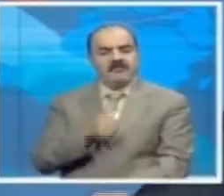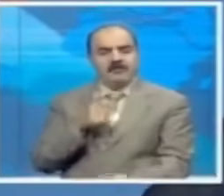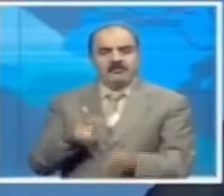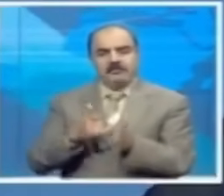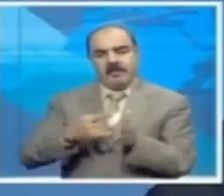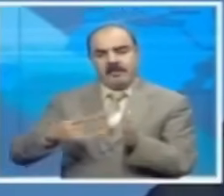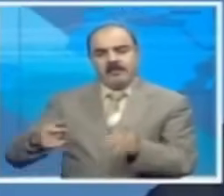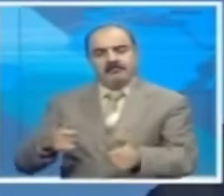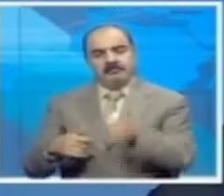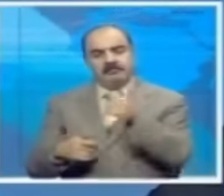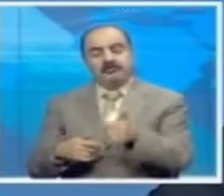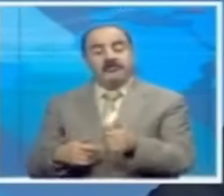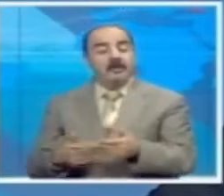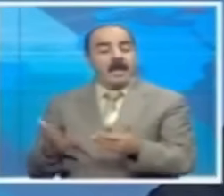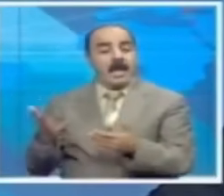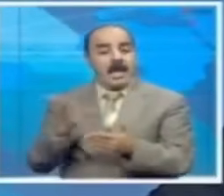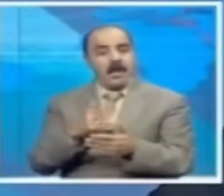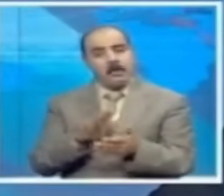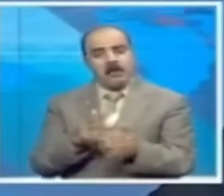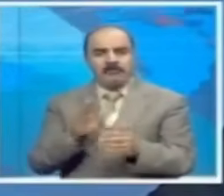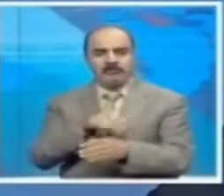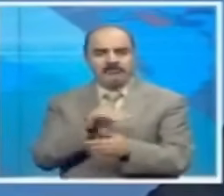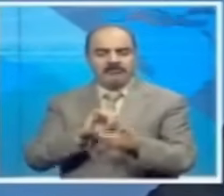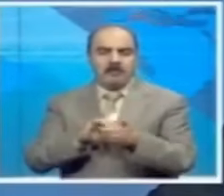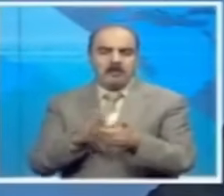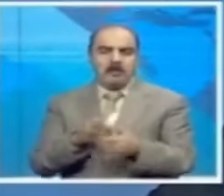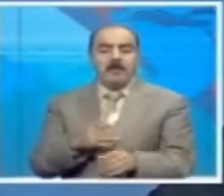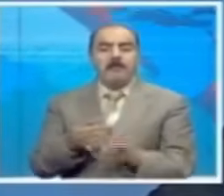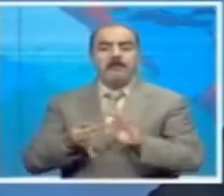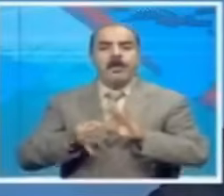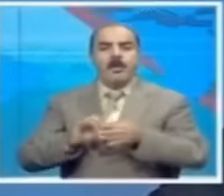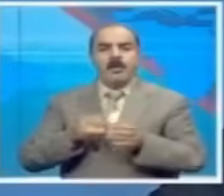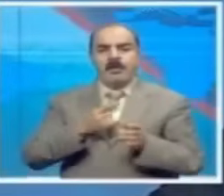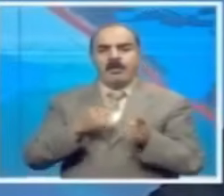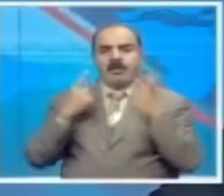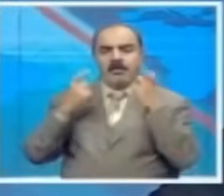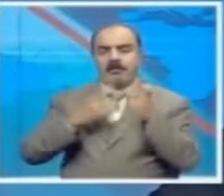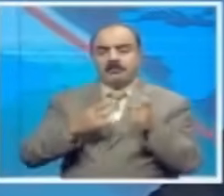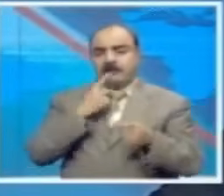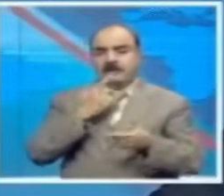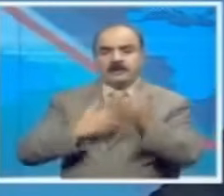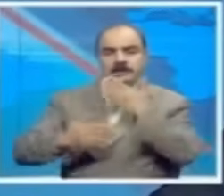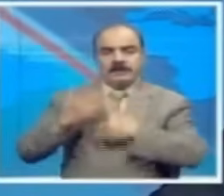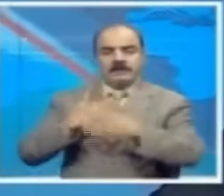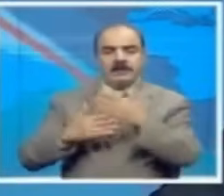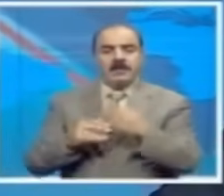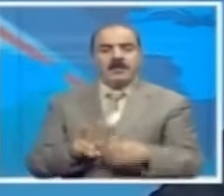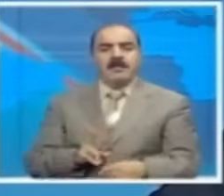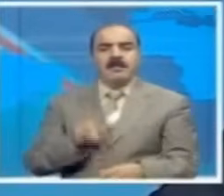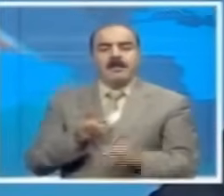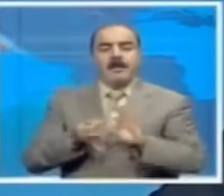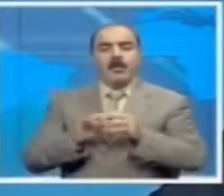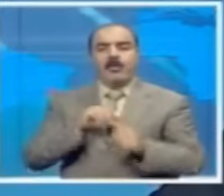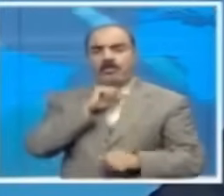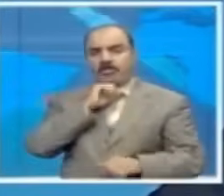الانتهاء. تستوعب المحطة كما هو مخطط لها قرابة 1,000,000 حاوية سنويا تحمل نحو 7 ملايين